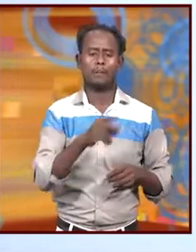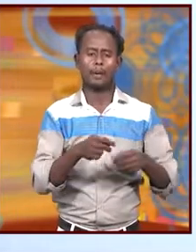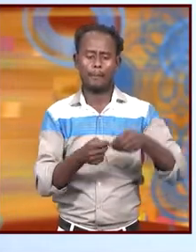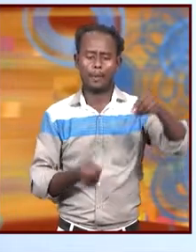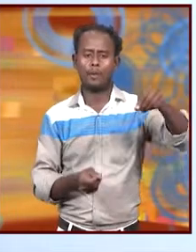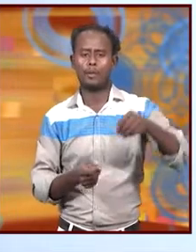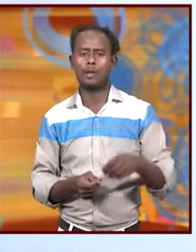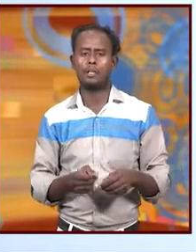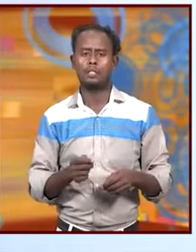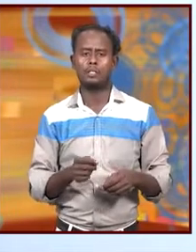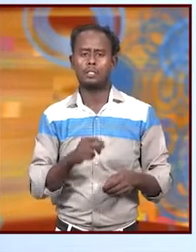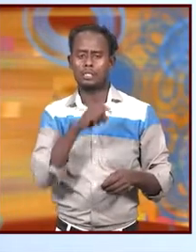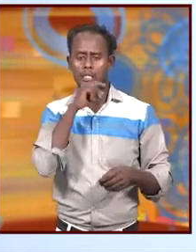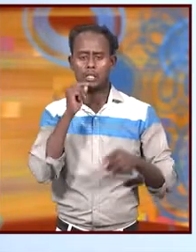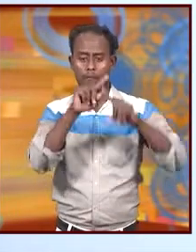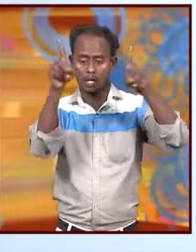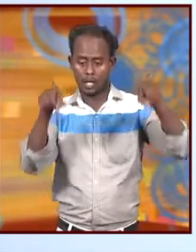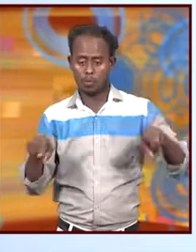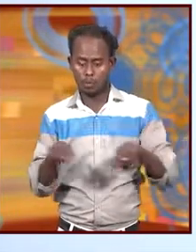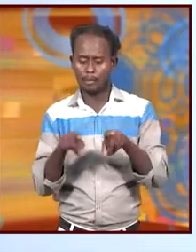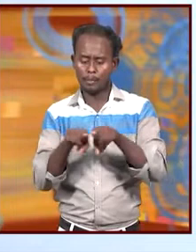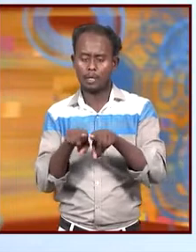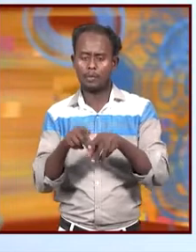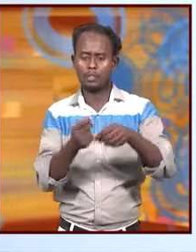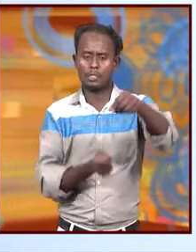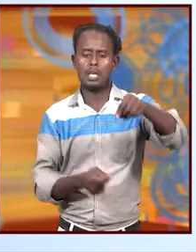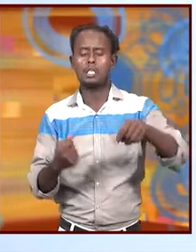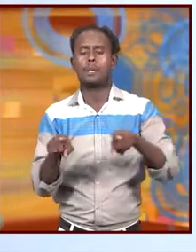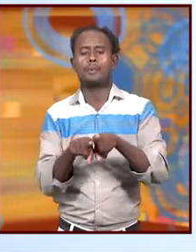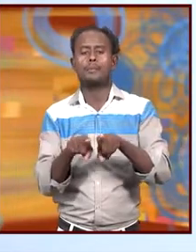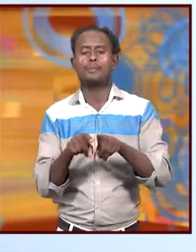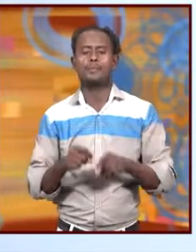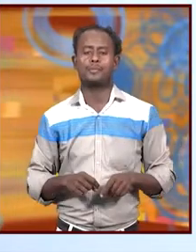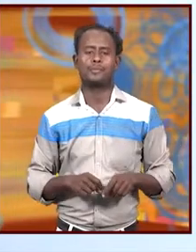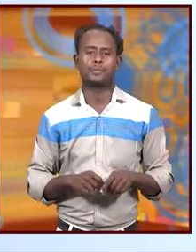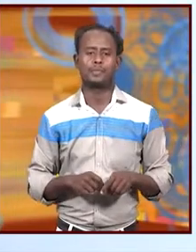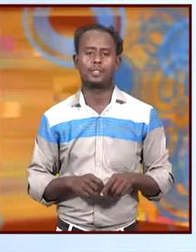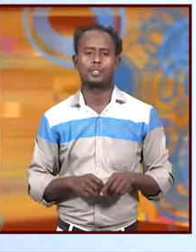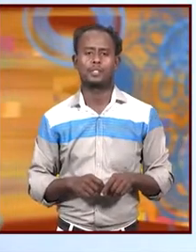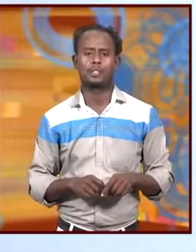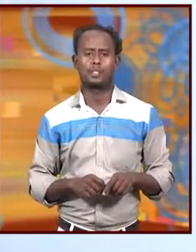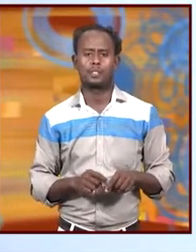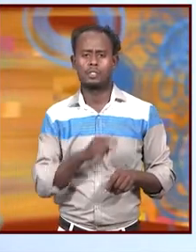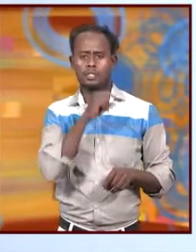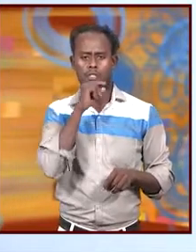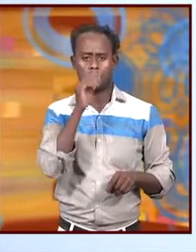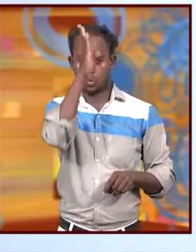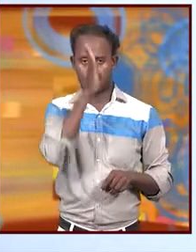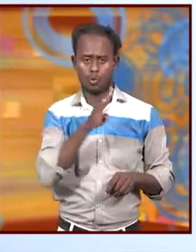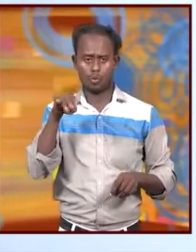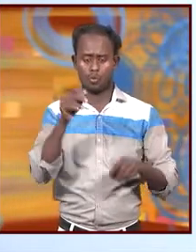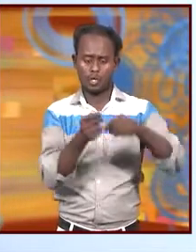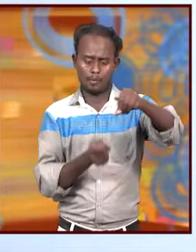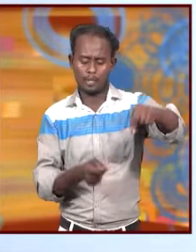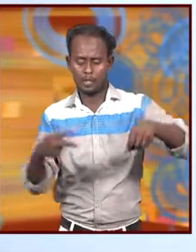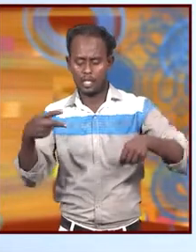என்பது செவ்வகத்தினுடைய பரப்பளவுக்கு சமம். ஆக செங்கோண முக்கோணத்தின் பரப்பளவு